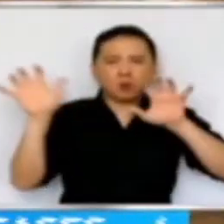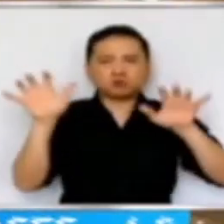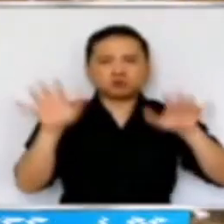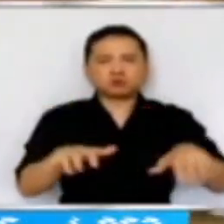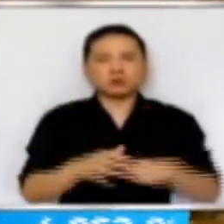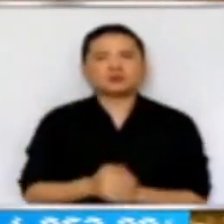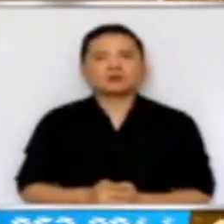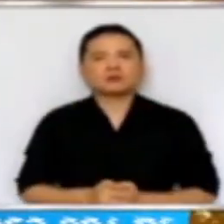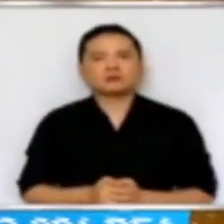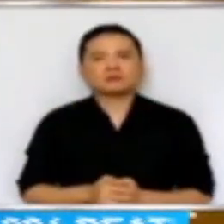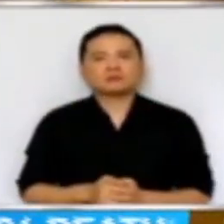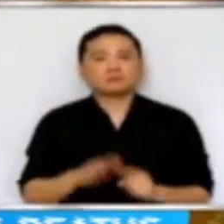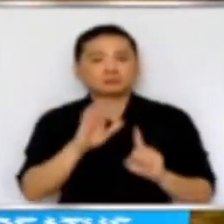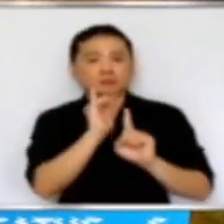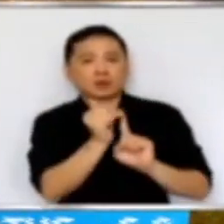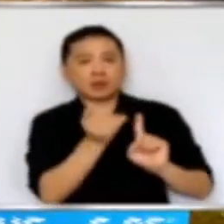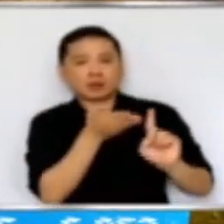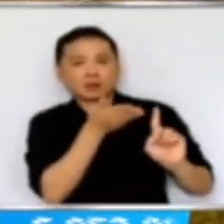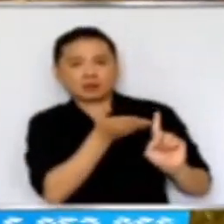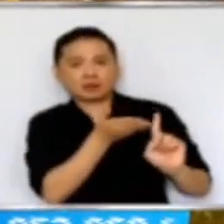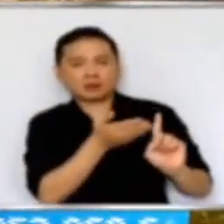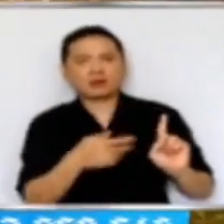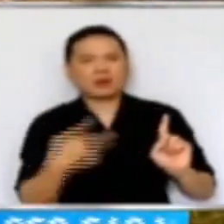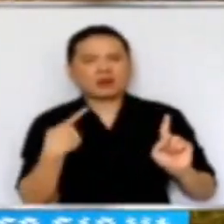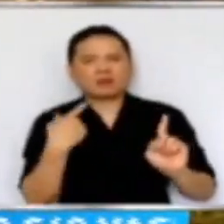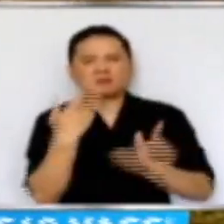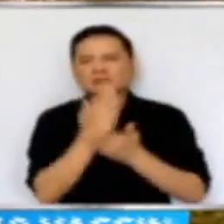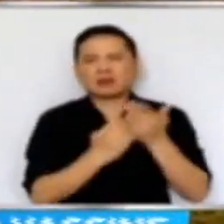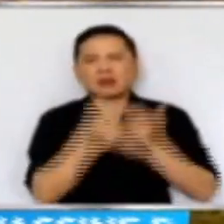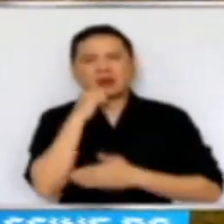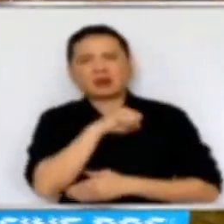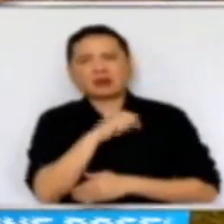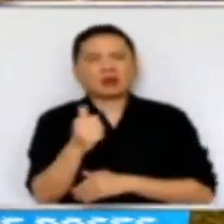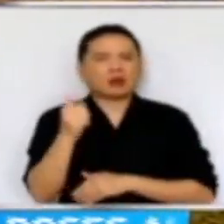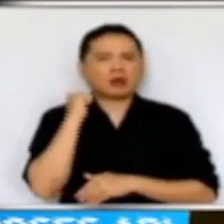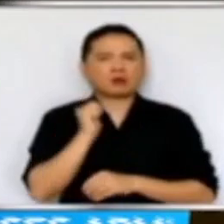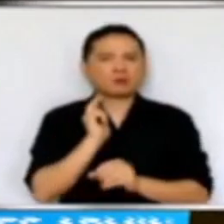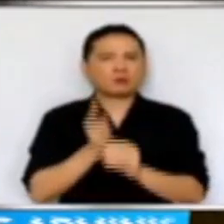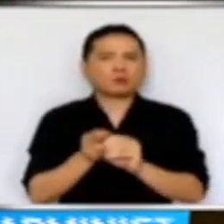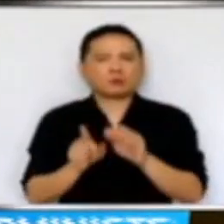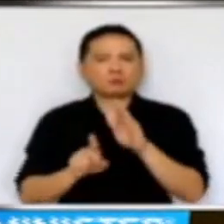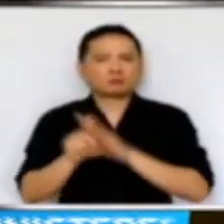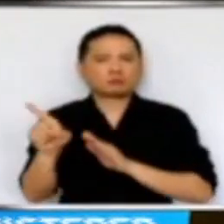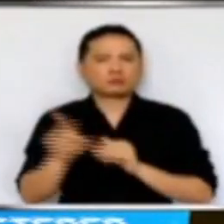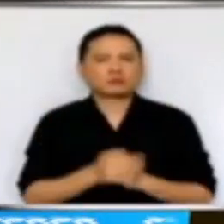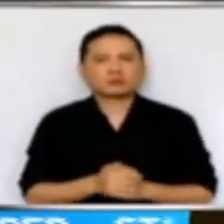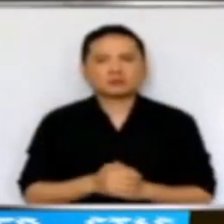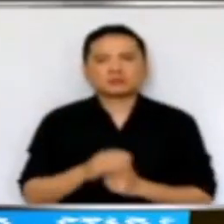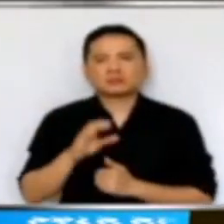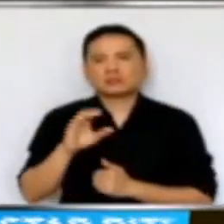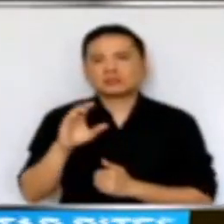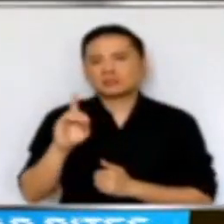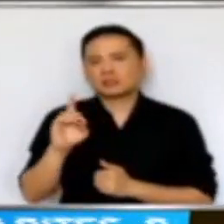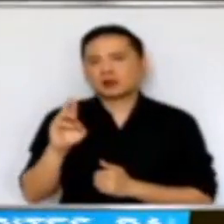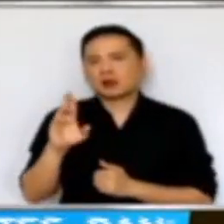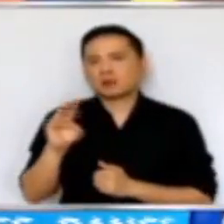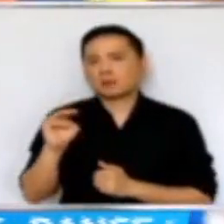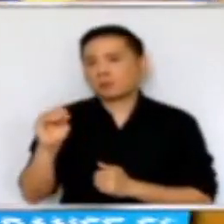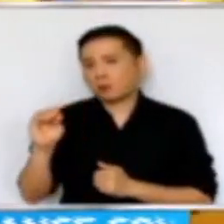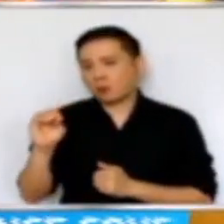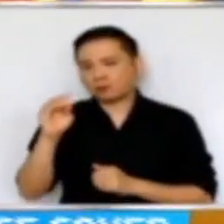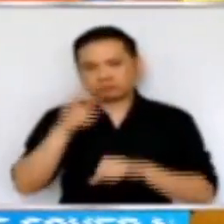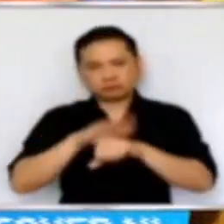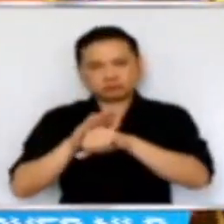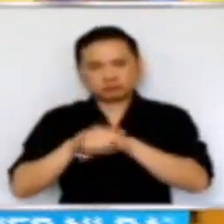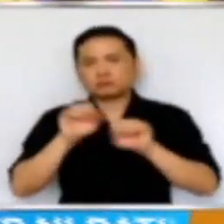Talomo proper, may mga nagmamatigas pa ring lumikas. Pangamba ng CDRRMO ay posibleng mas tumaas pa ang baha at mahihirapan